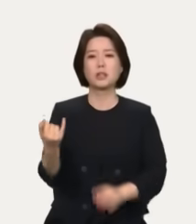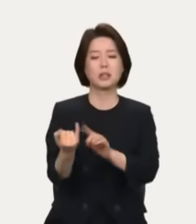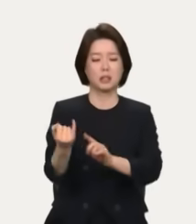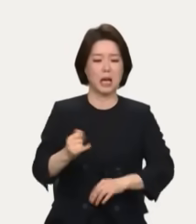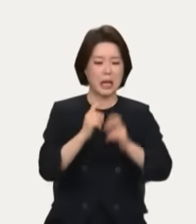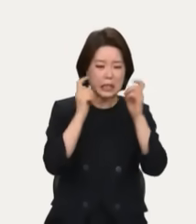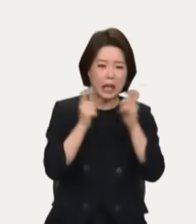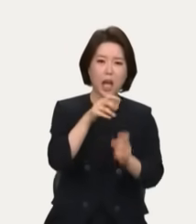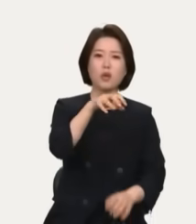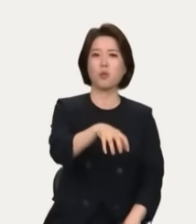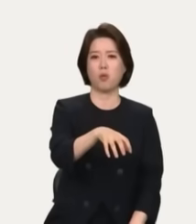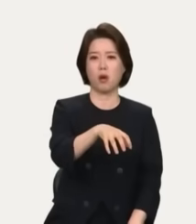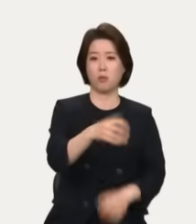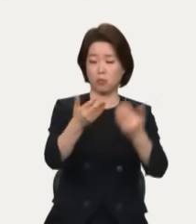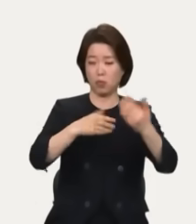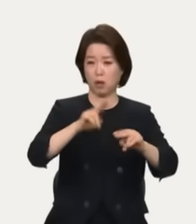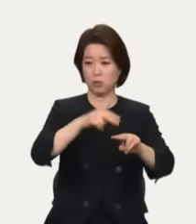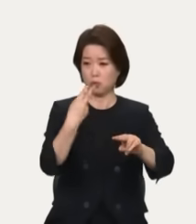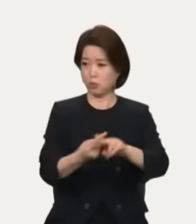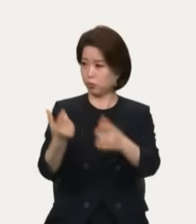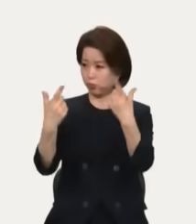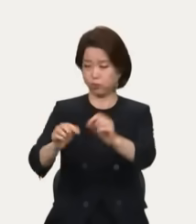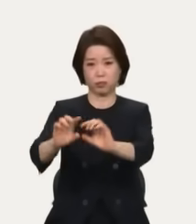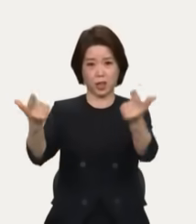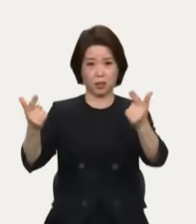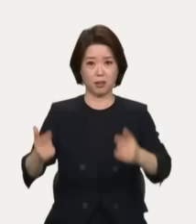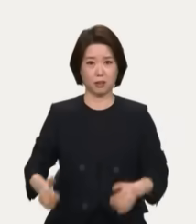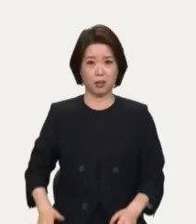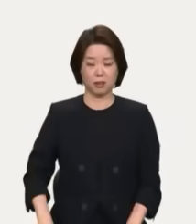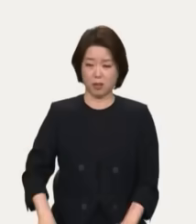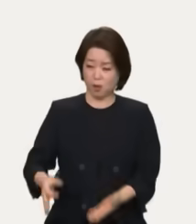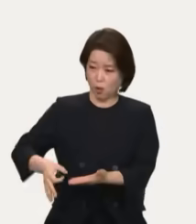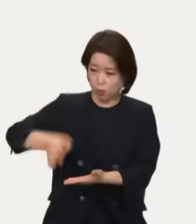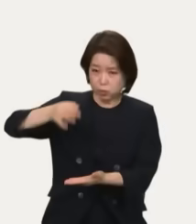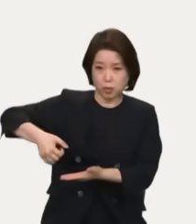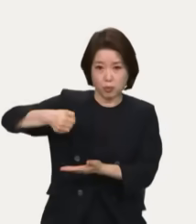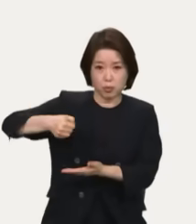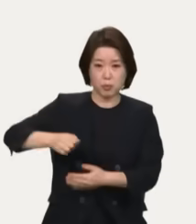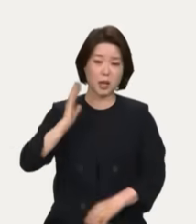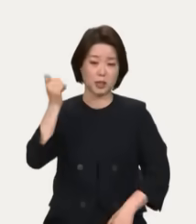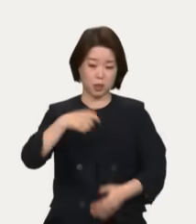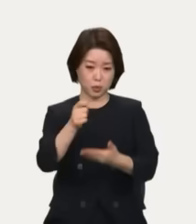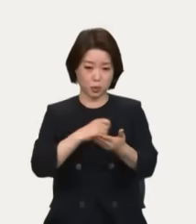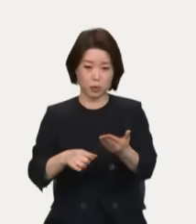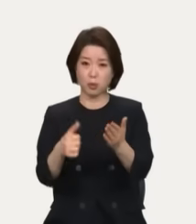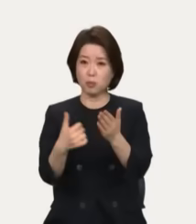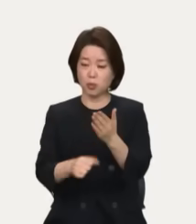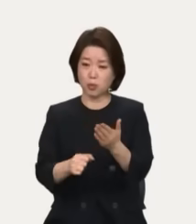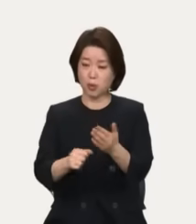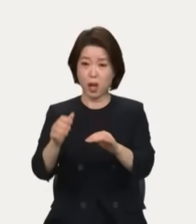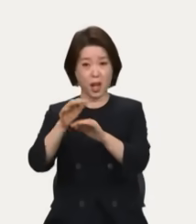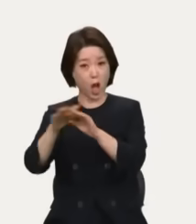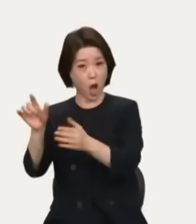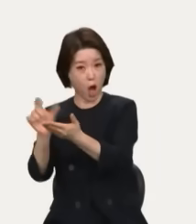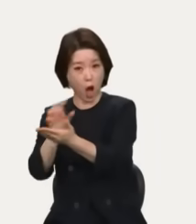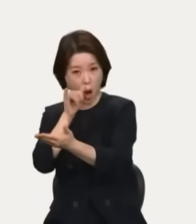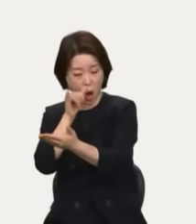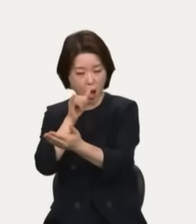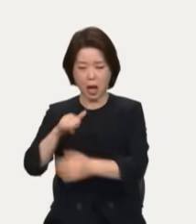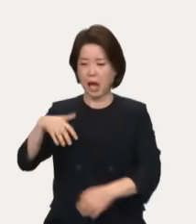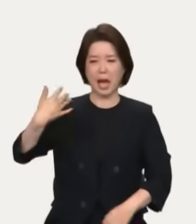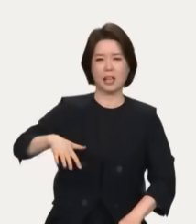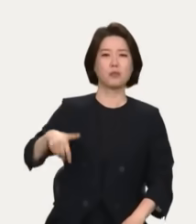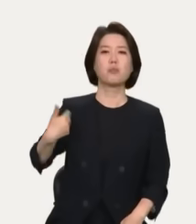선물인데 동일선상에서 볼 수 없다. 아직 명품백이 대통령 기록물로 처리됐는지 확인되지 않았는데 대통령 기록물이라고 볼